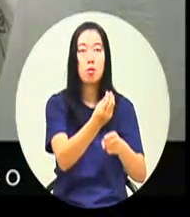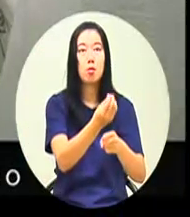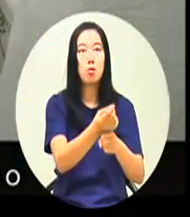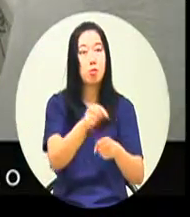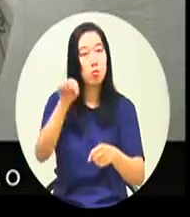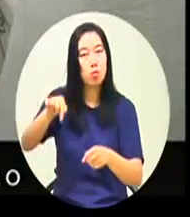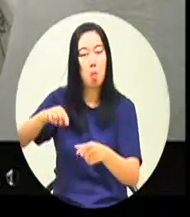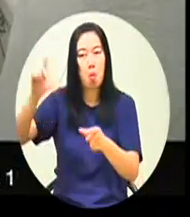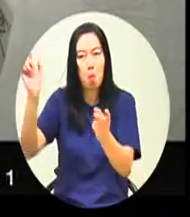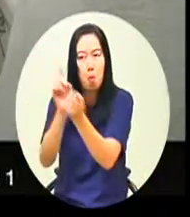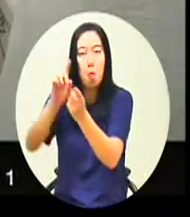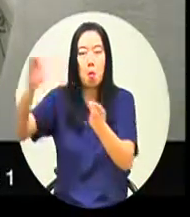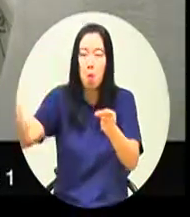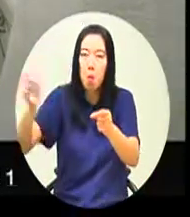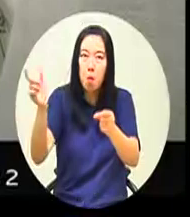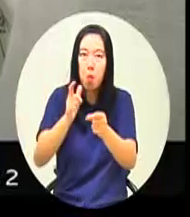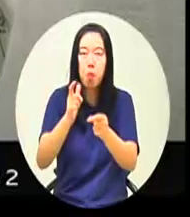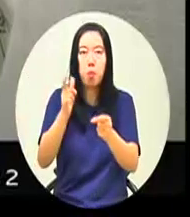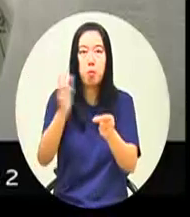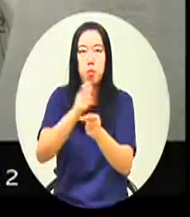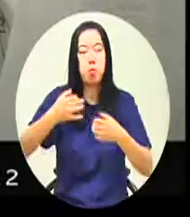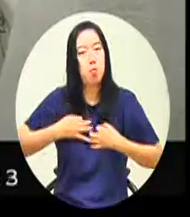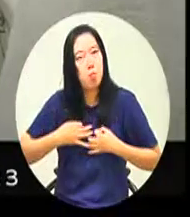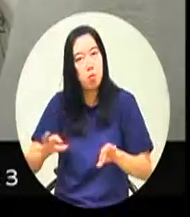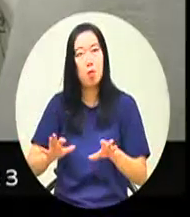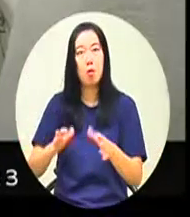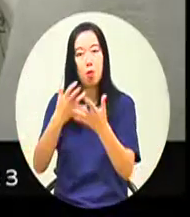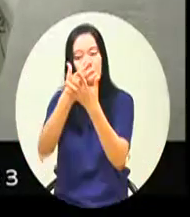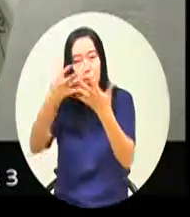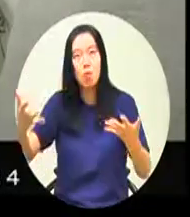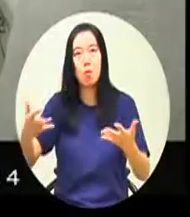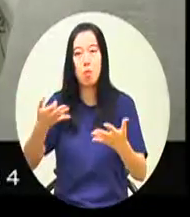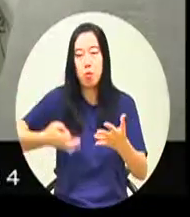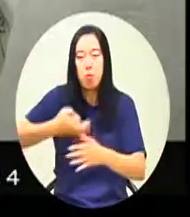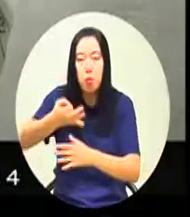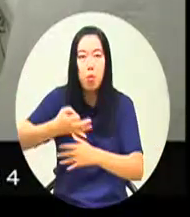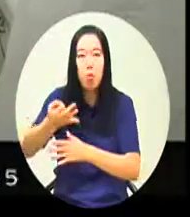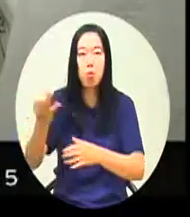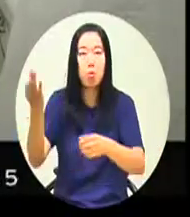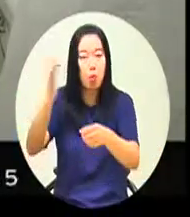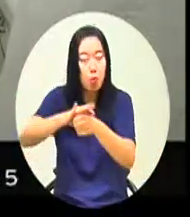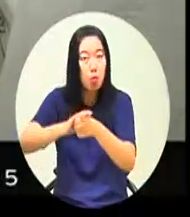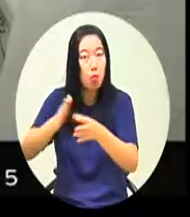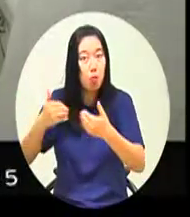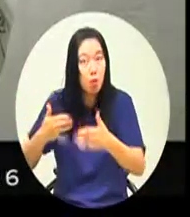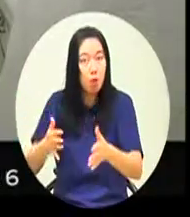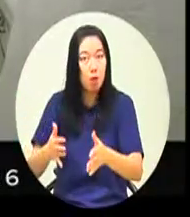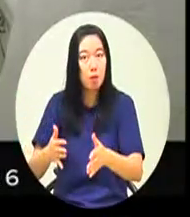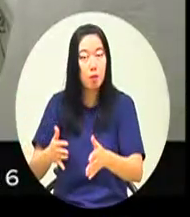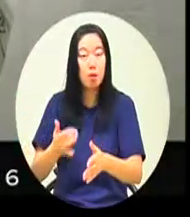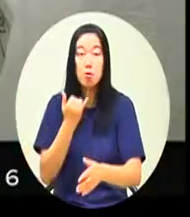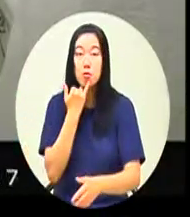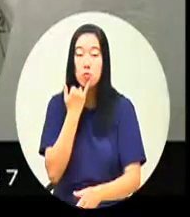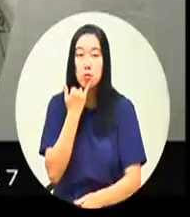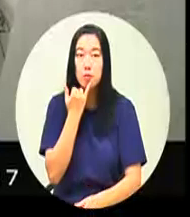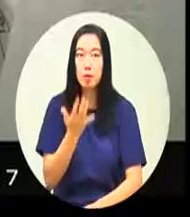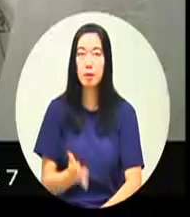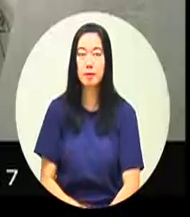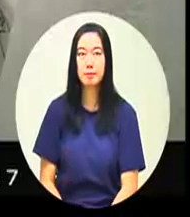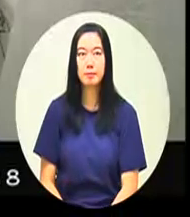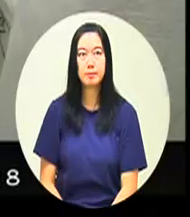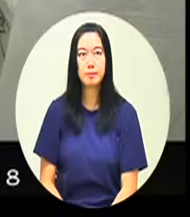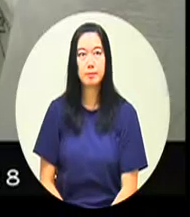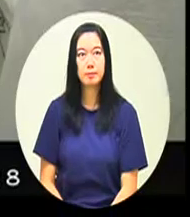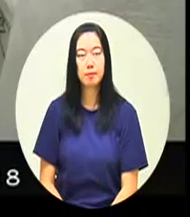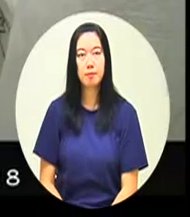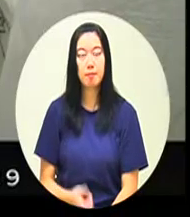这一次发生灾害了，他们已经没有用了，他们该不该得到补偿？ 我跟刘员报告一下，